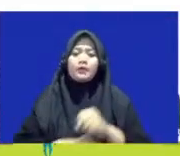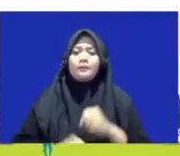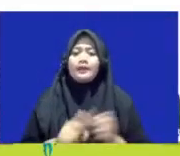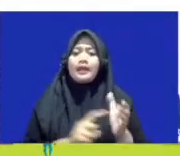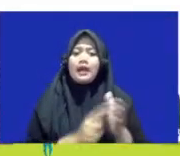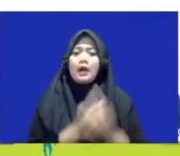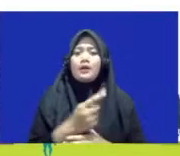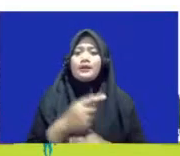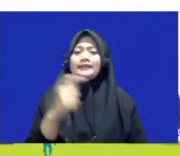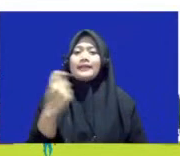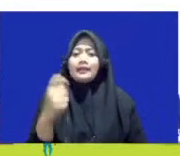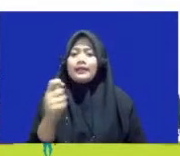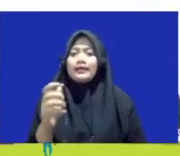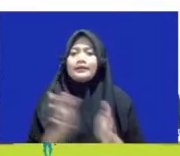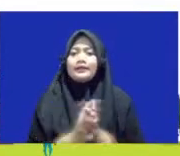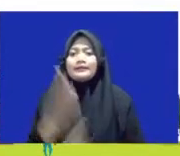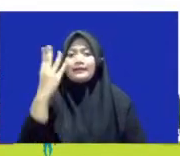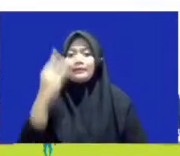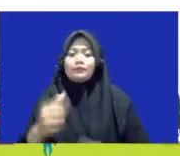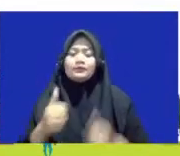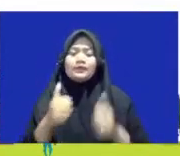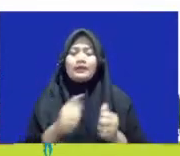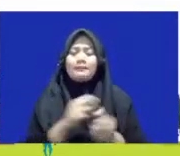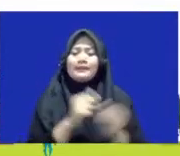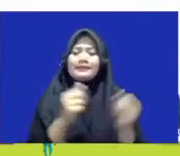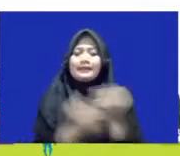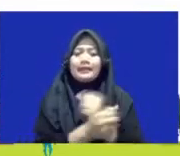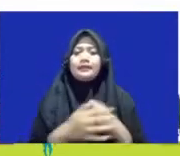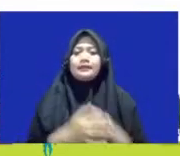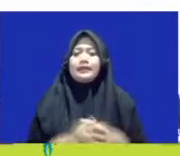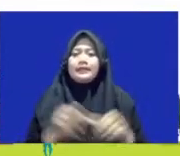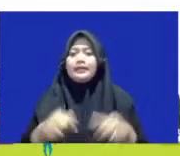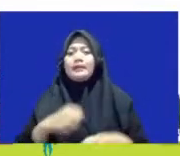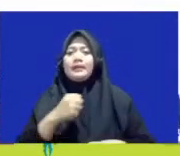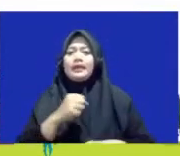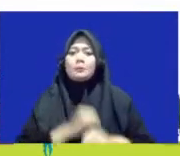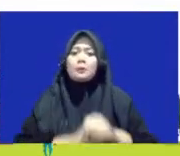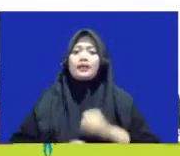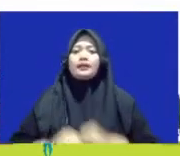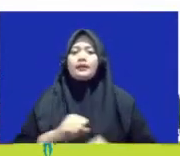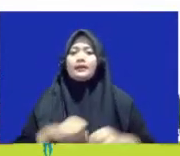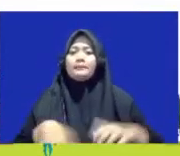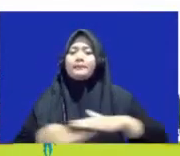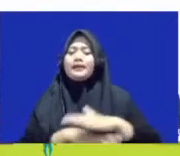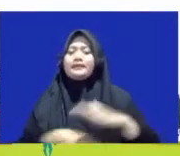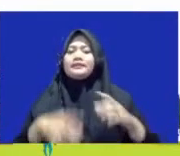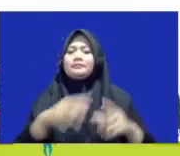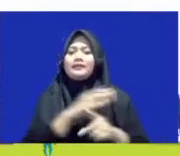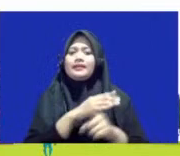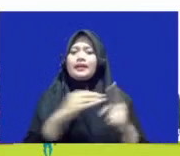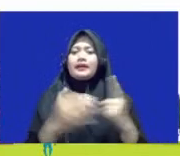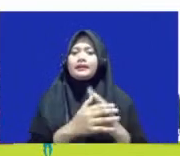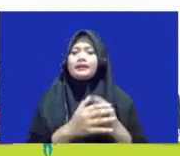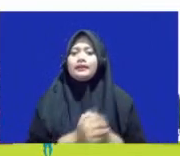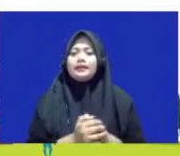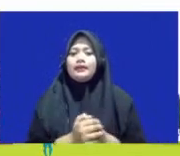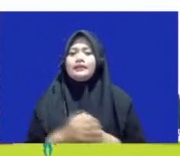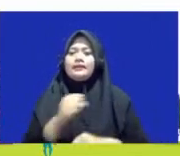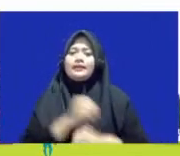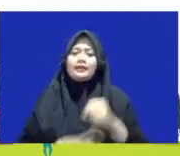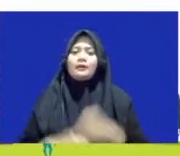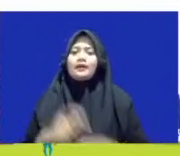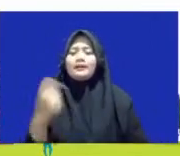maupun Kampung Siaga Bencana. Itulah yang kami lakukan, sistem penanggulangan bencana berbasis masyarakat yang dilakukan oleh Kementerian Sosial di Indonesia